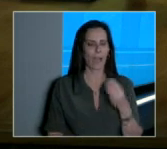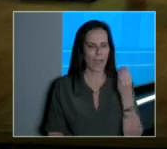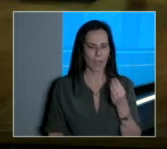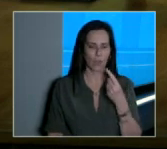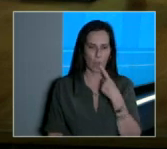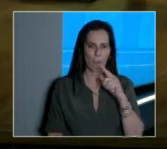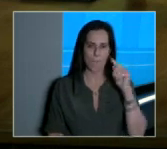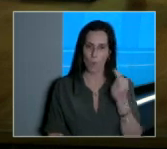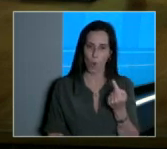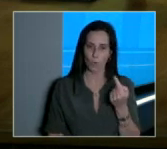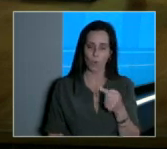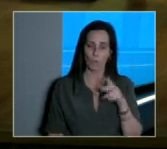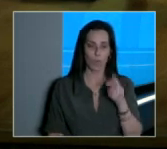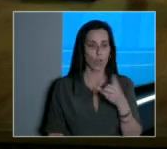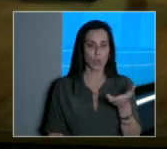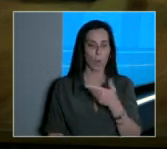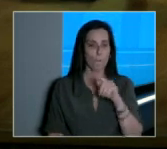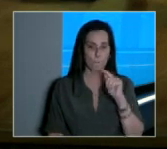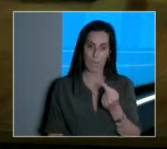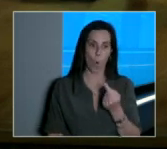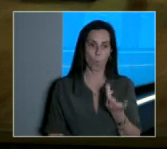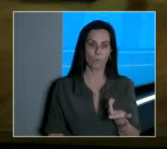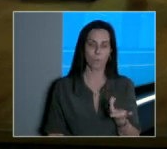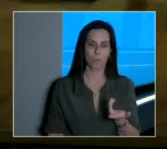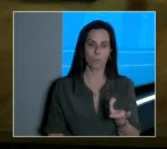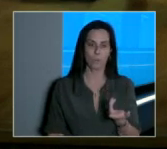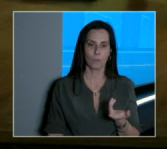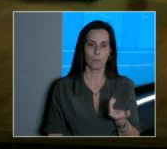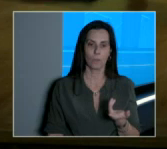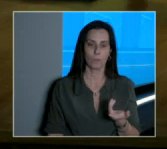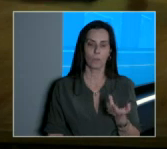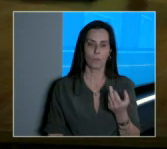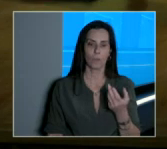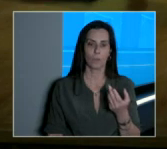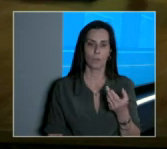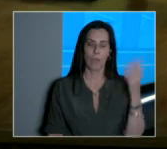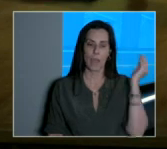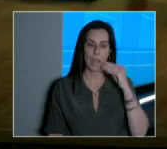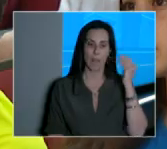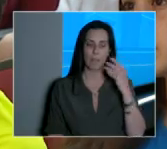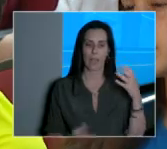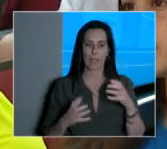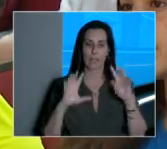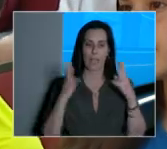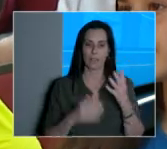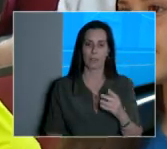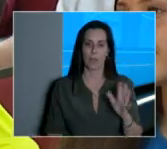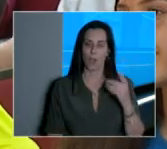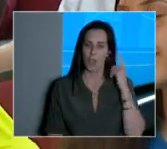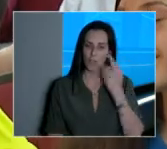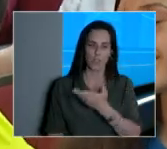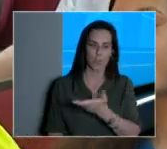מדברים פה על מיעוטים, ויושב בקרבנו מיעוט גדול וחשוב, תלמידי כיתה ט', אז בואו